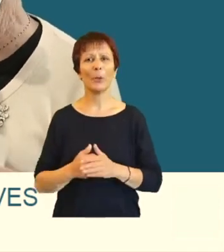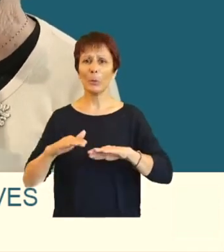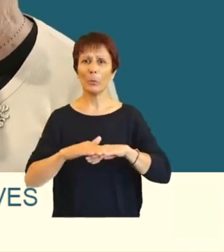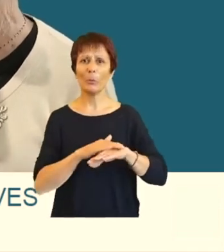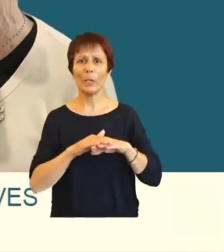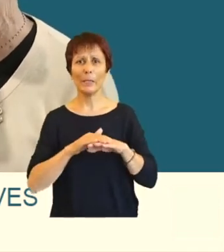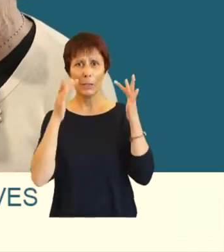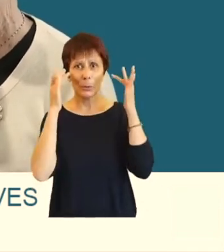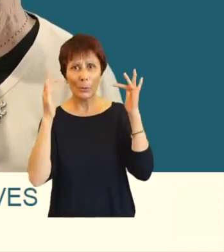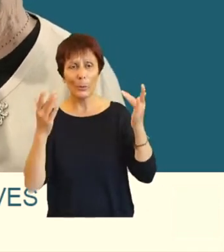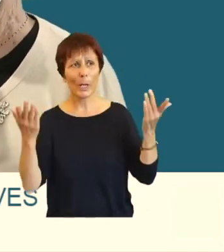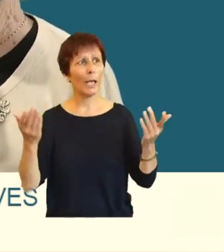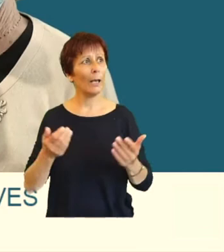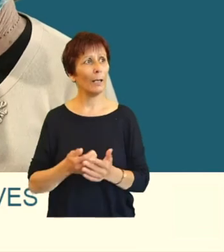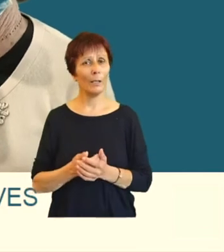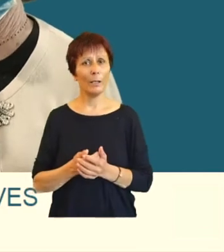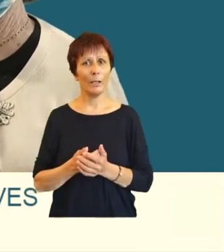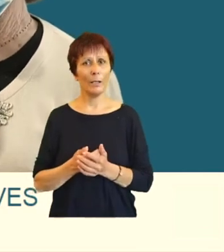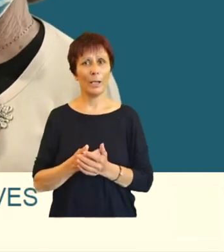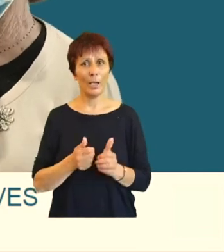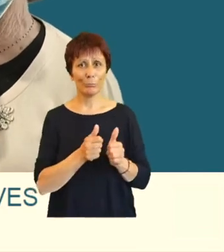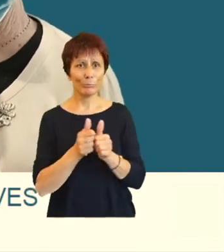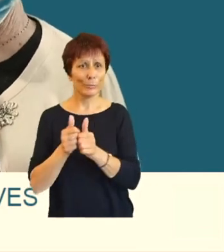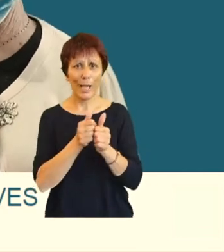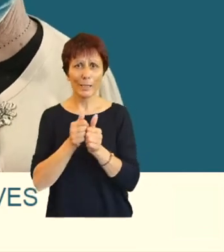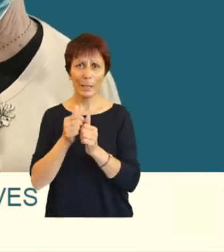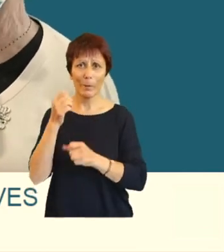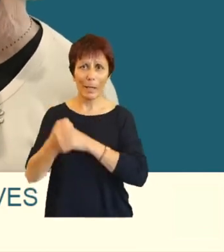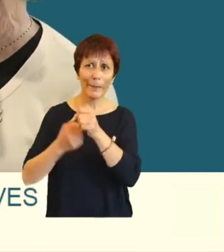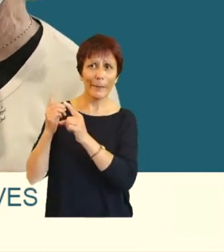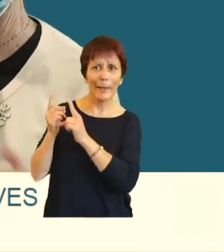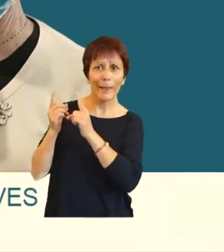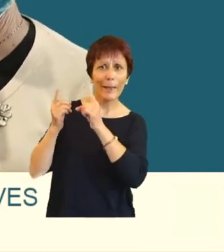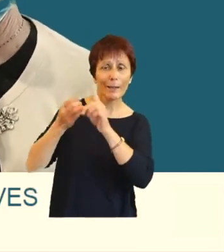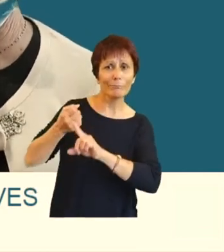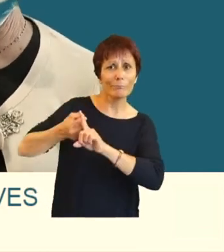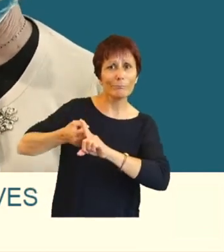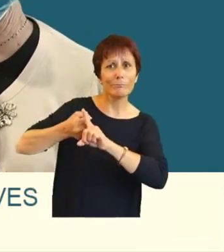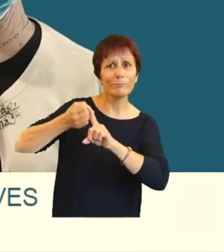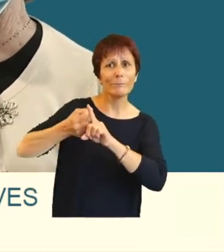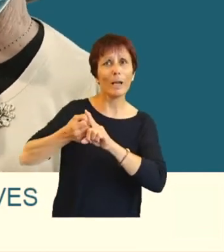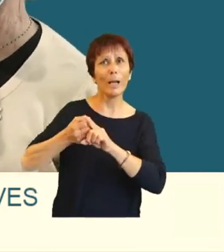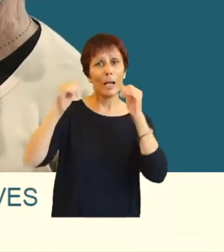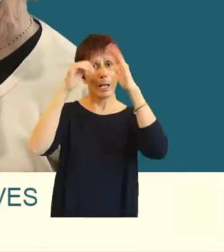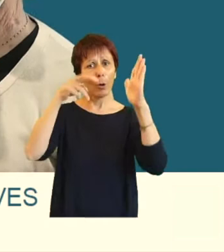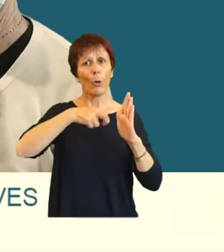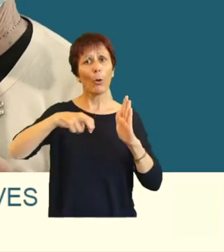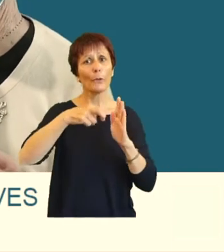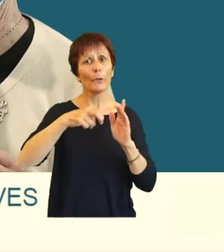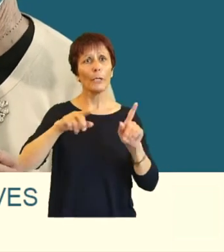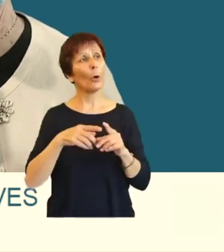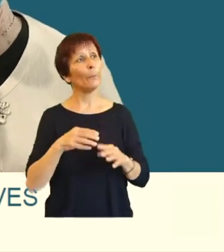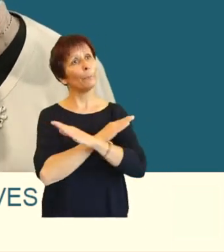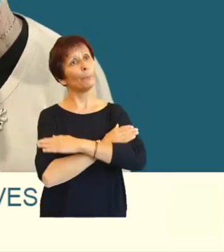politique culturelle, nous la menons ensemble depuis de longues années. Nous ne sommes pas restés pendant le confinement